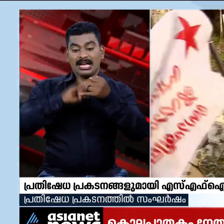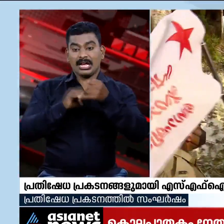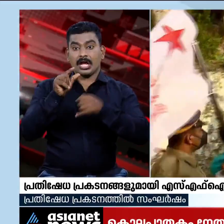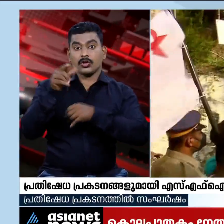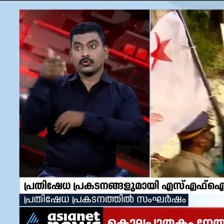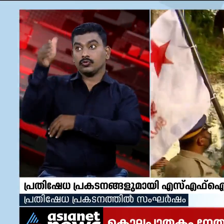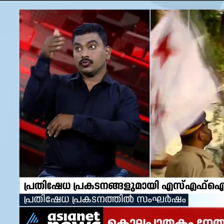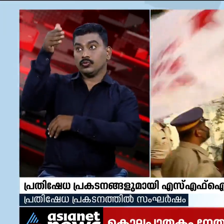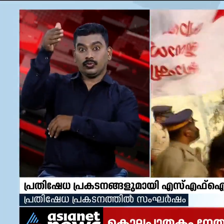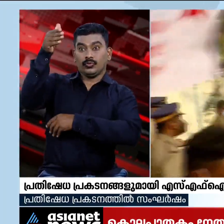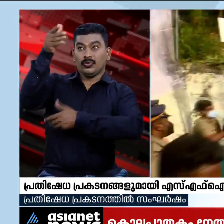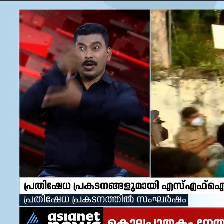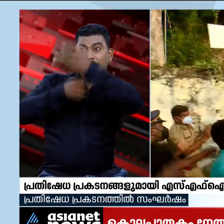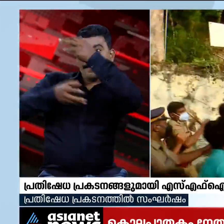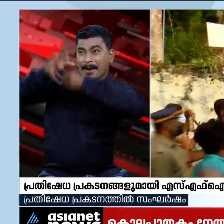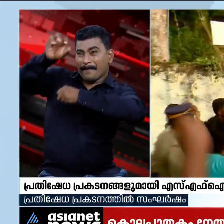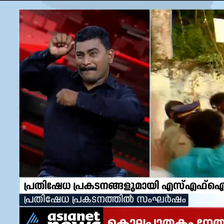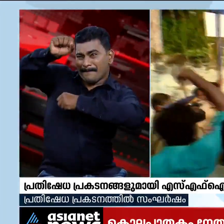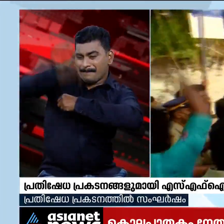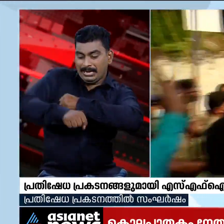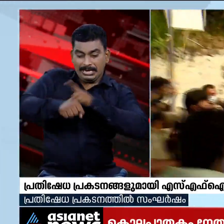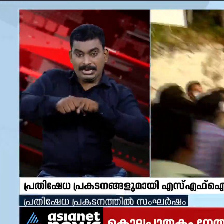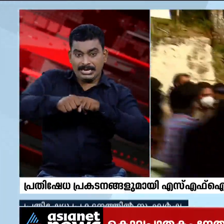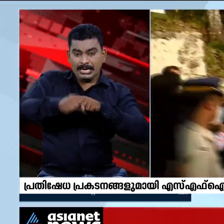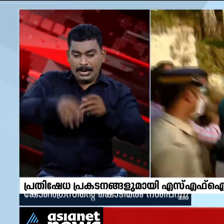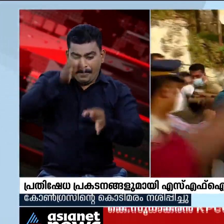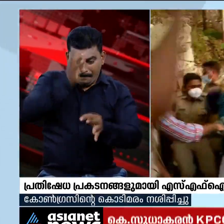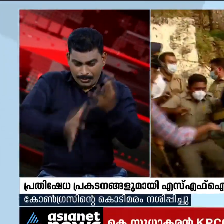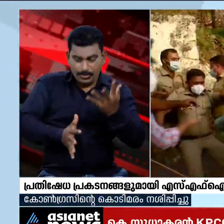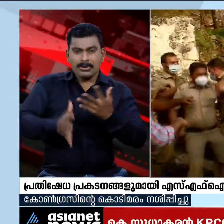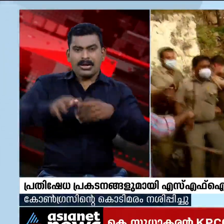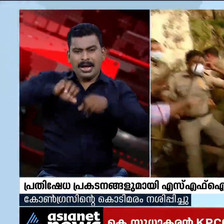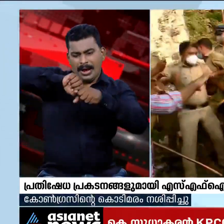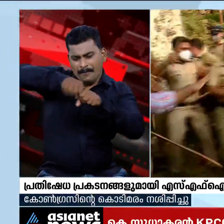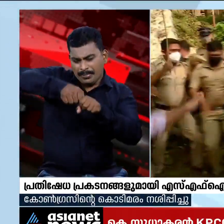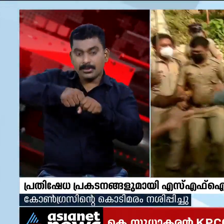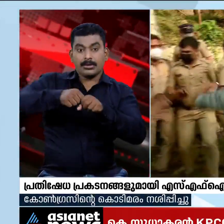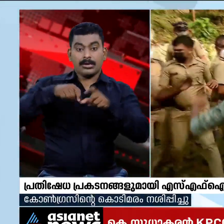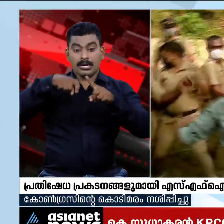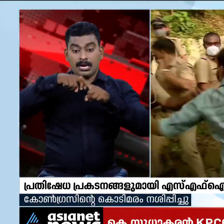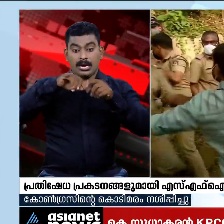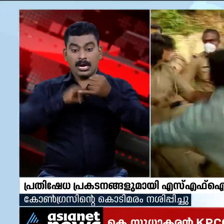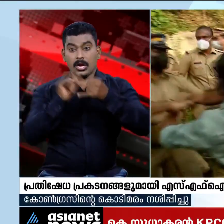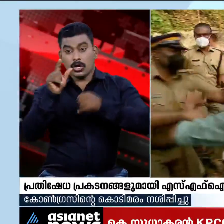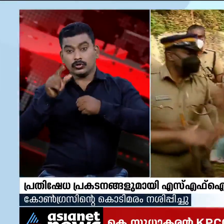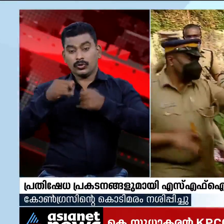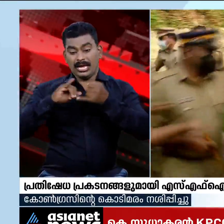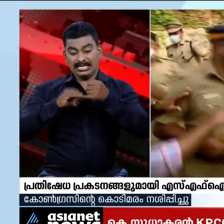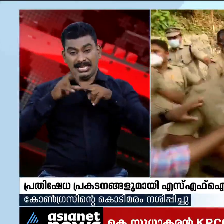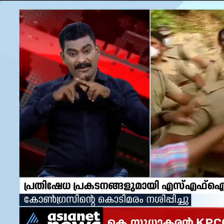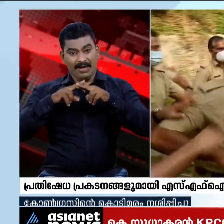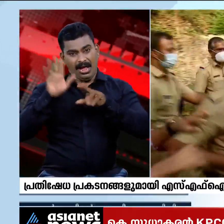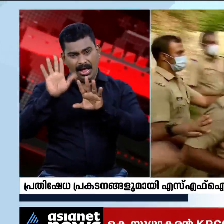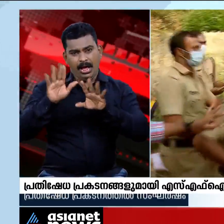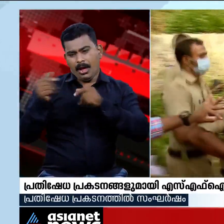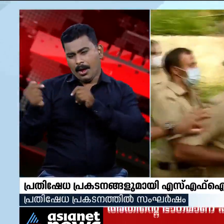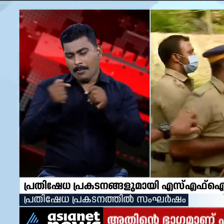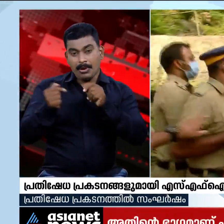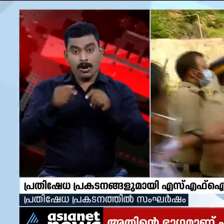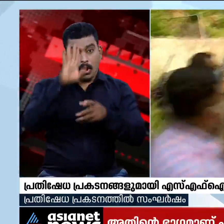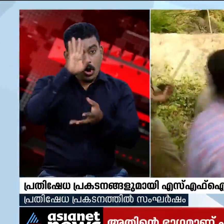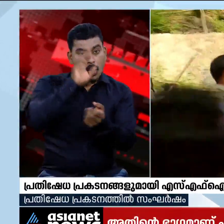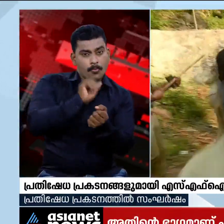ശ്രമിച്ചു. കൊടിമരത്തിൽ കെട്ടിയിരുന്ന കൊടികൾ വലിച്ച് താഴെയിരുന്ന സാഹചര്യം ഉണ്ടായി. ഇത് തടയാൻ ശ്രമിച്ചപ്പോൾ പോലീസുമായാണ് നേരിയ തോതിൽ ഇപ്പോൾ ഉന്തും തള്ളും